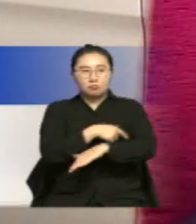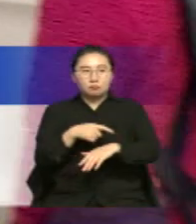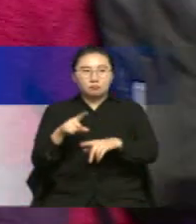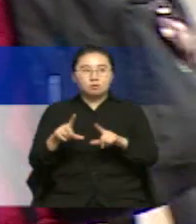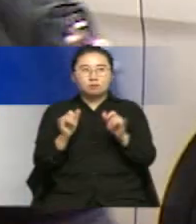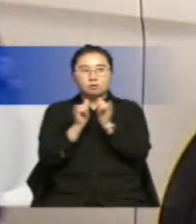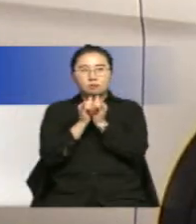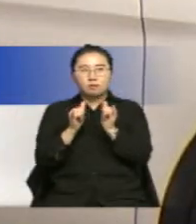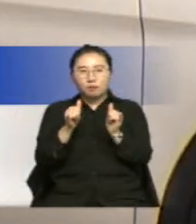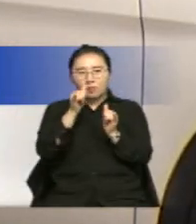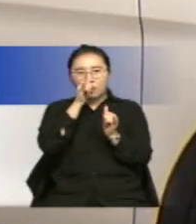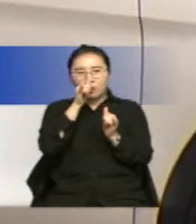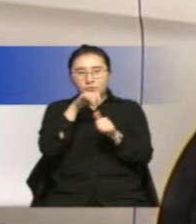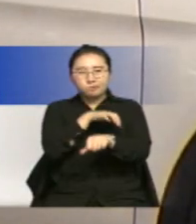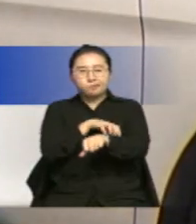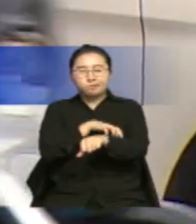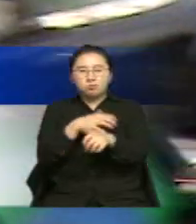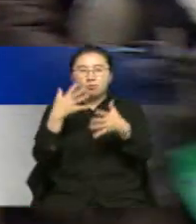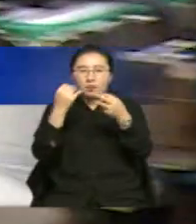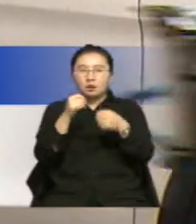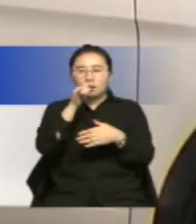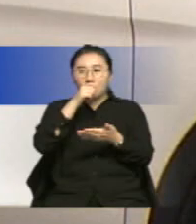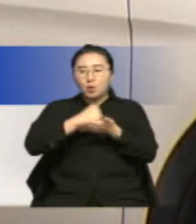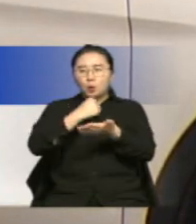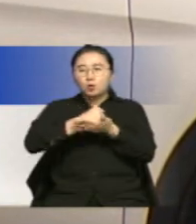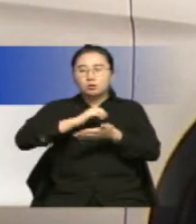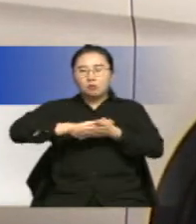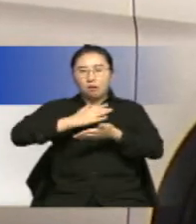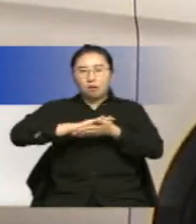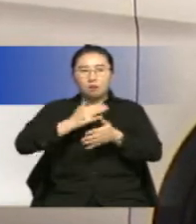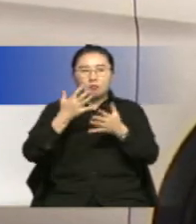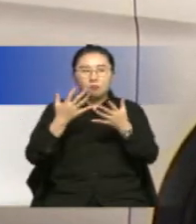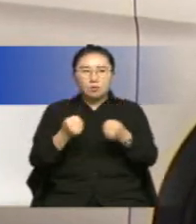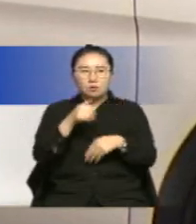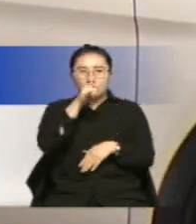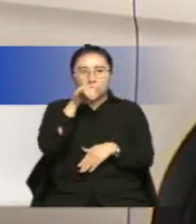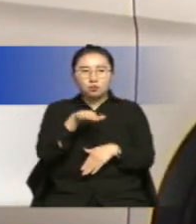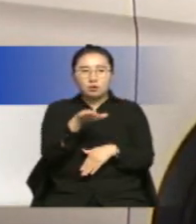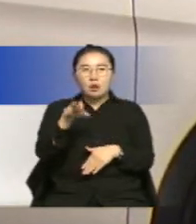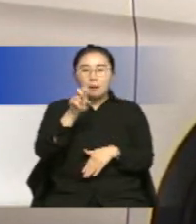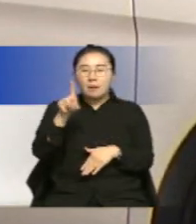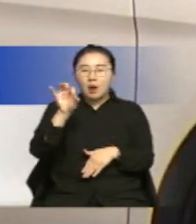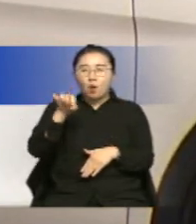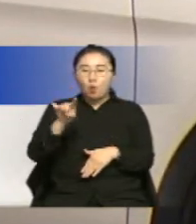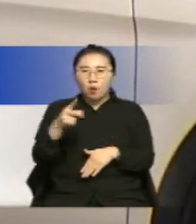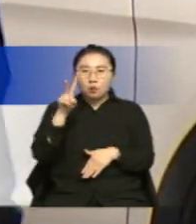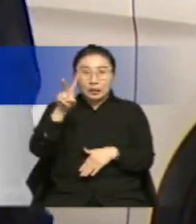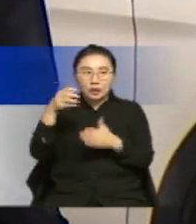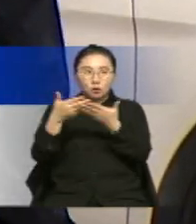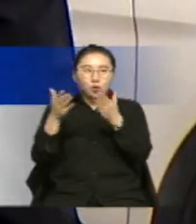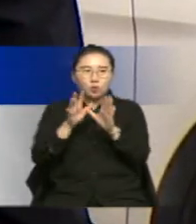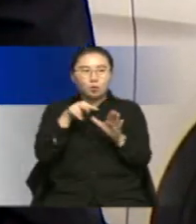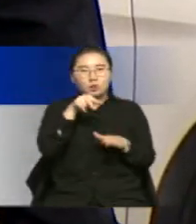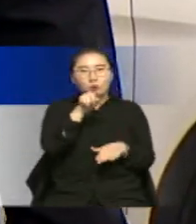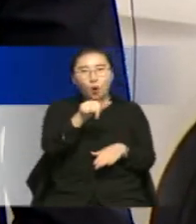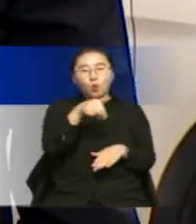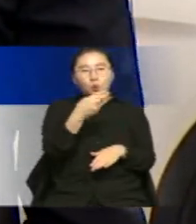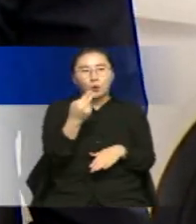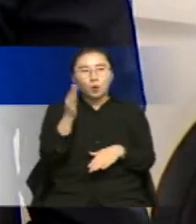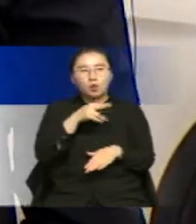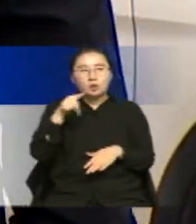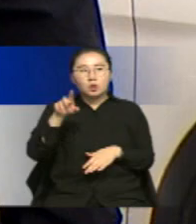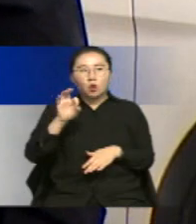불편 엄청하지. 왜냐면 여기서 이렇게 우리 망원동 요 서계동 요 성산동 일대가 여기를